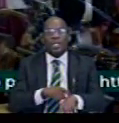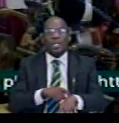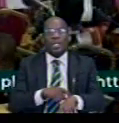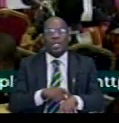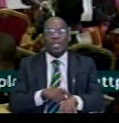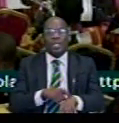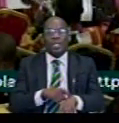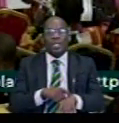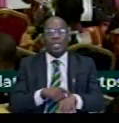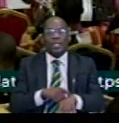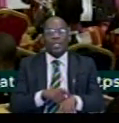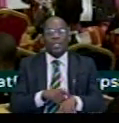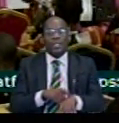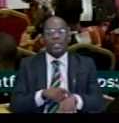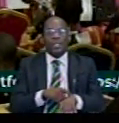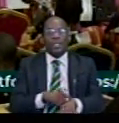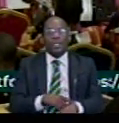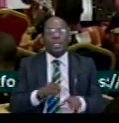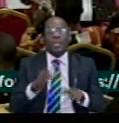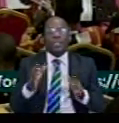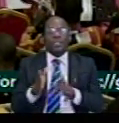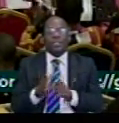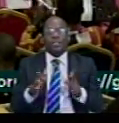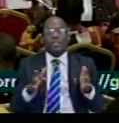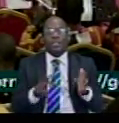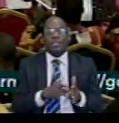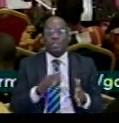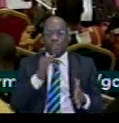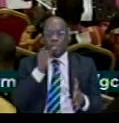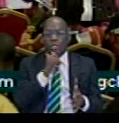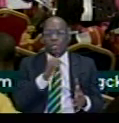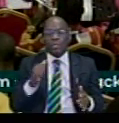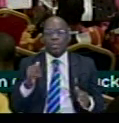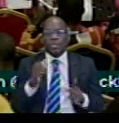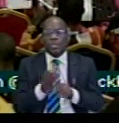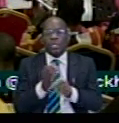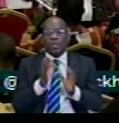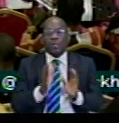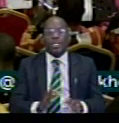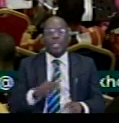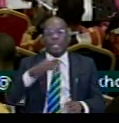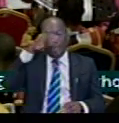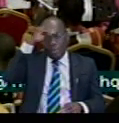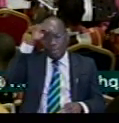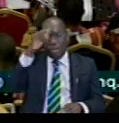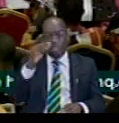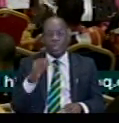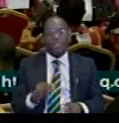Thank you.